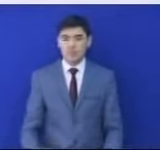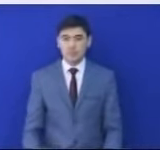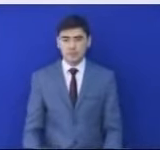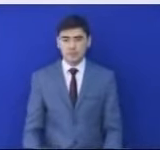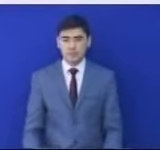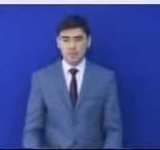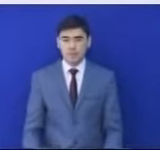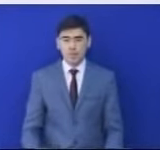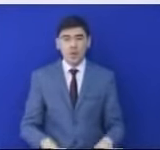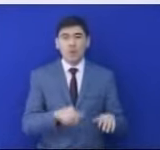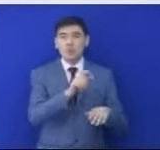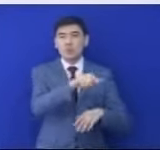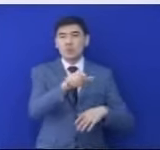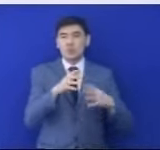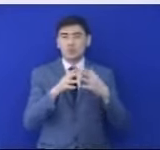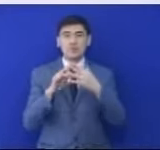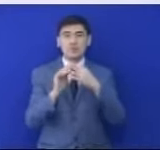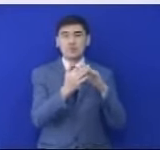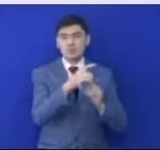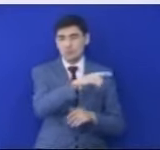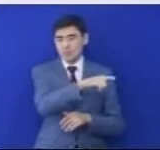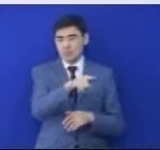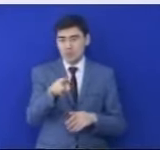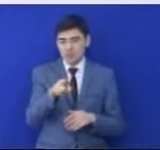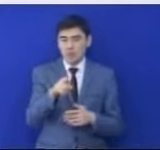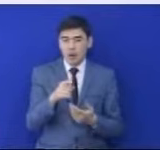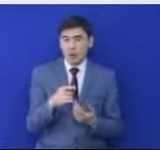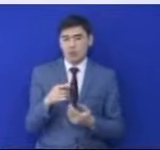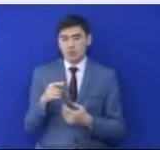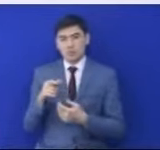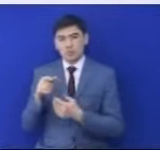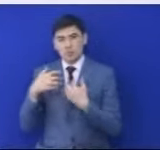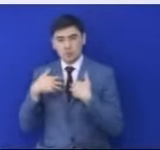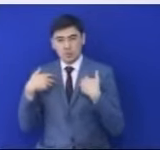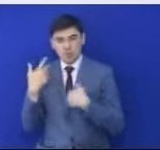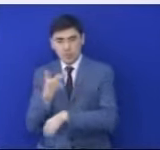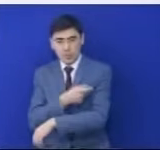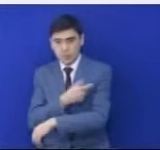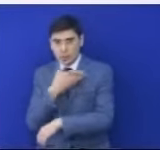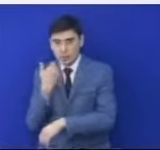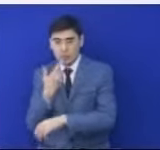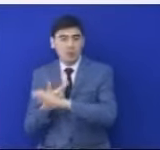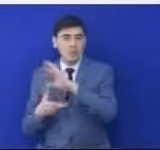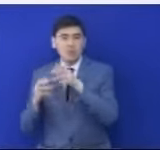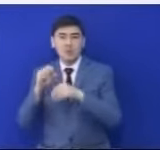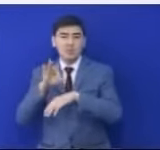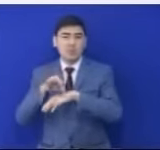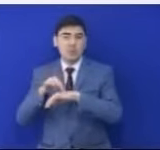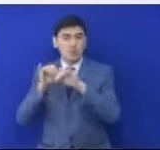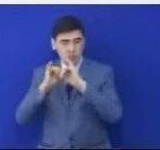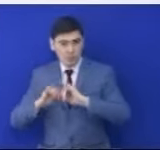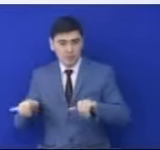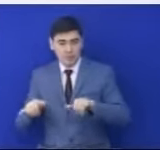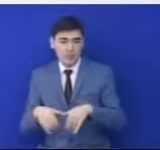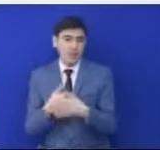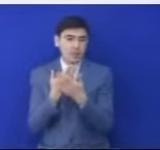Ауылдағы тұрғындардың меншік малдарының егілмеуі салдарынан ауру тараған. Мәселен, қалаға жақын орналасқан Азерке елді мекенінде былтыр 40